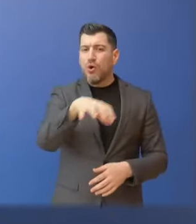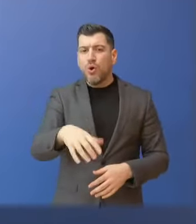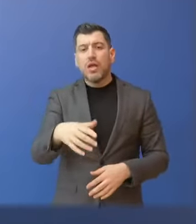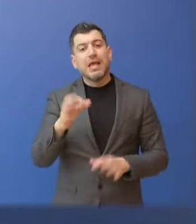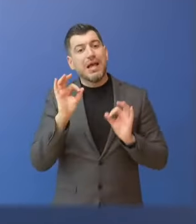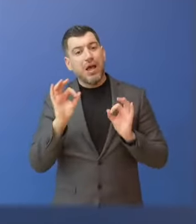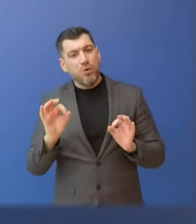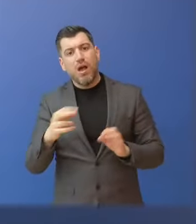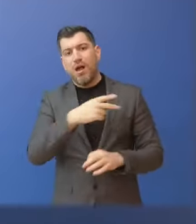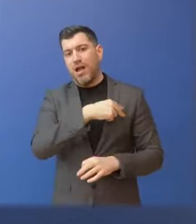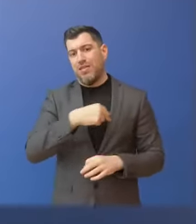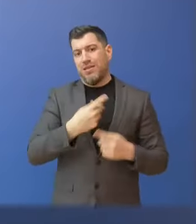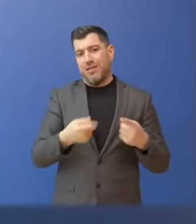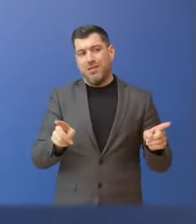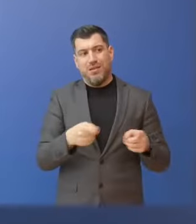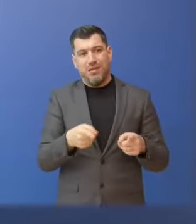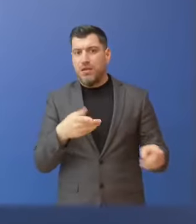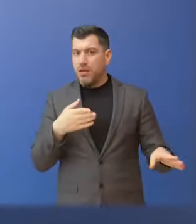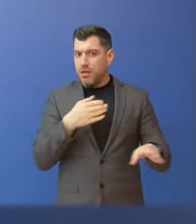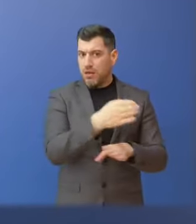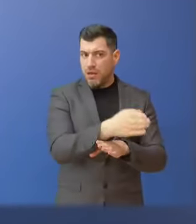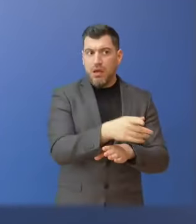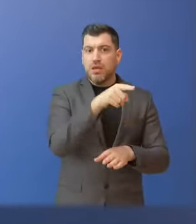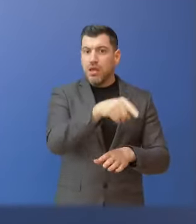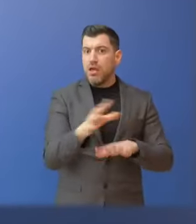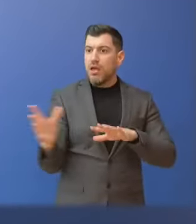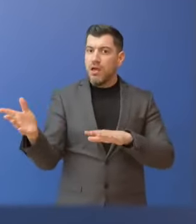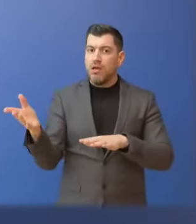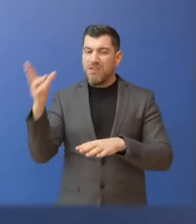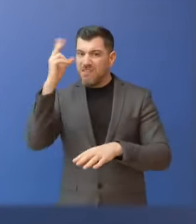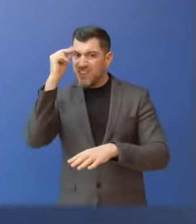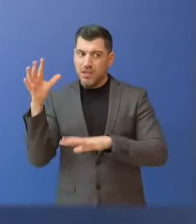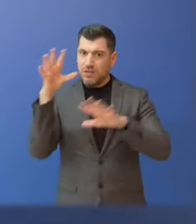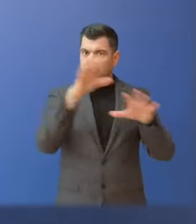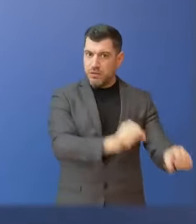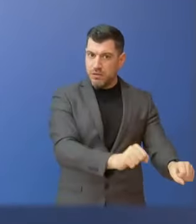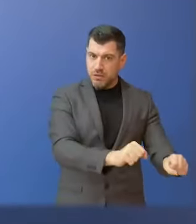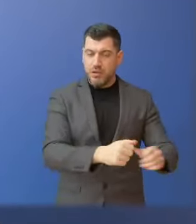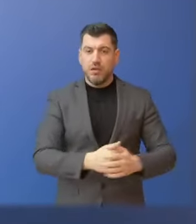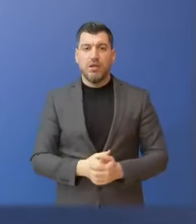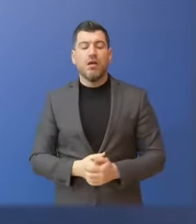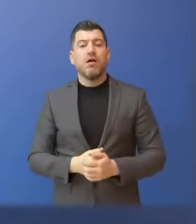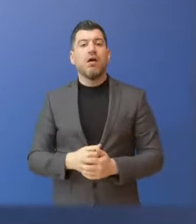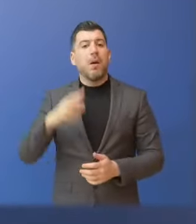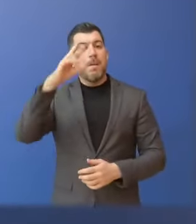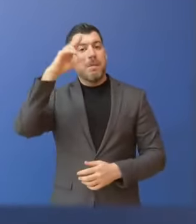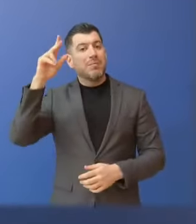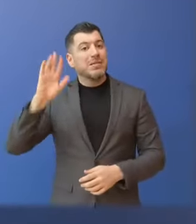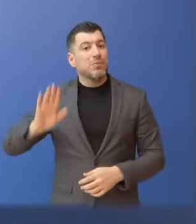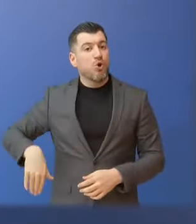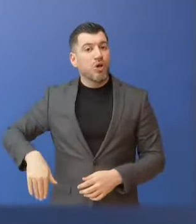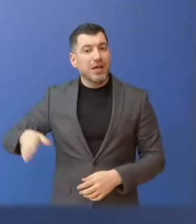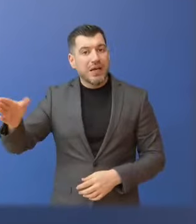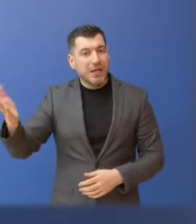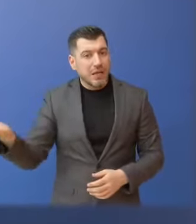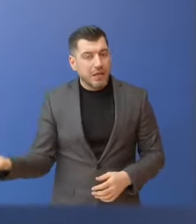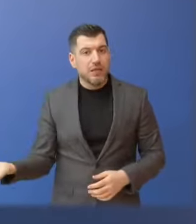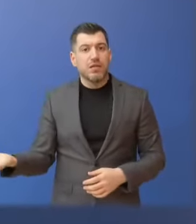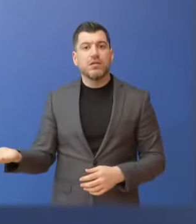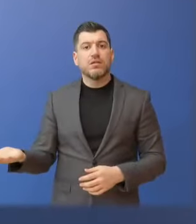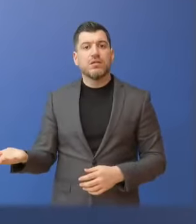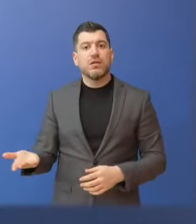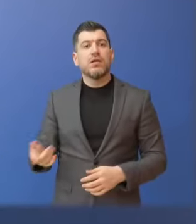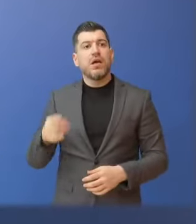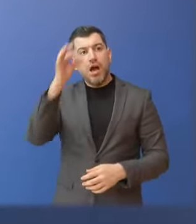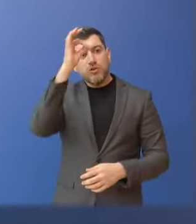τους είχανε καταλάβει στο πανεπιστήμιο κρήτης όλο αυτό προφανώς θέλει και συνέχεια όταν υπάρχει